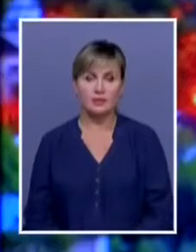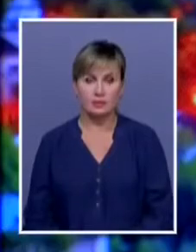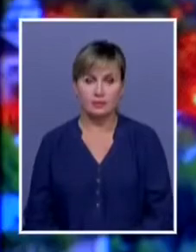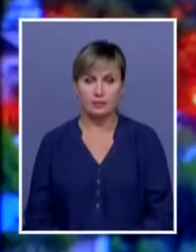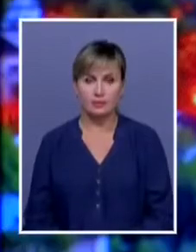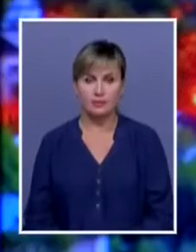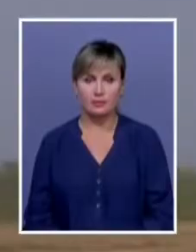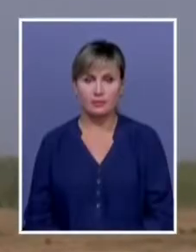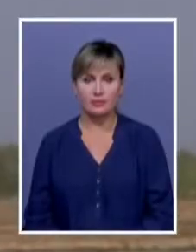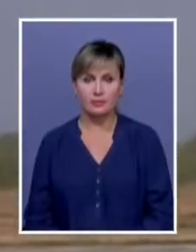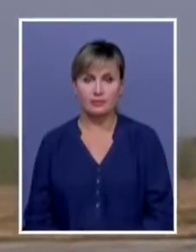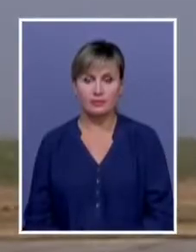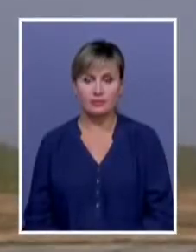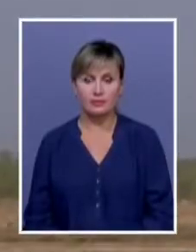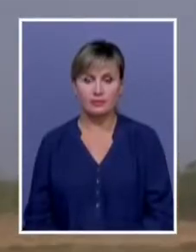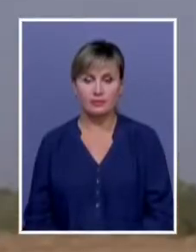Махамбетова.